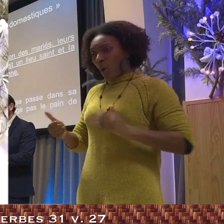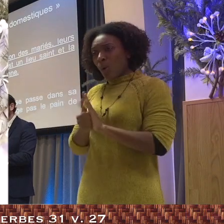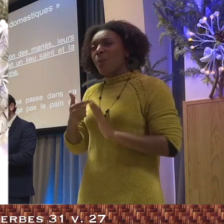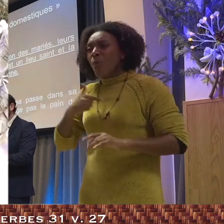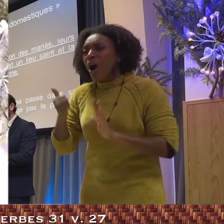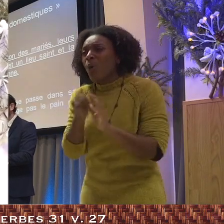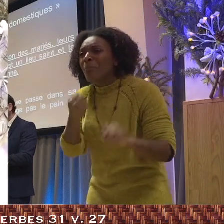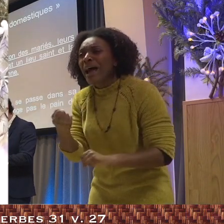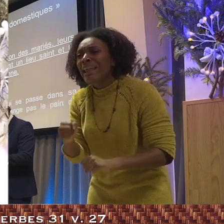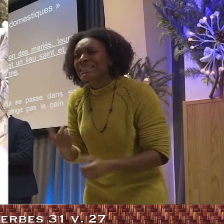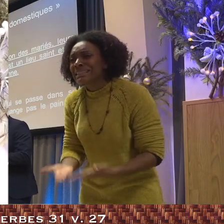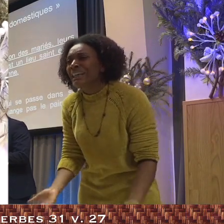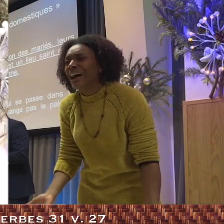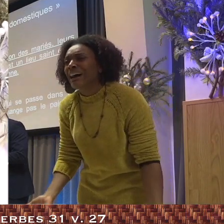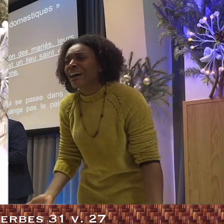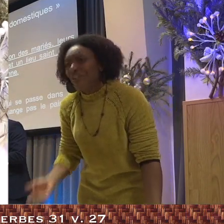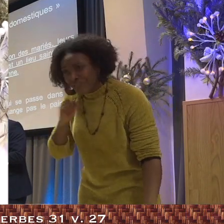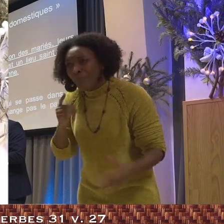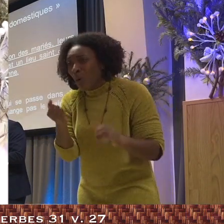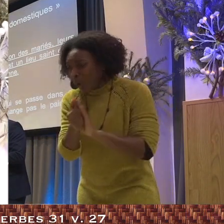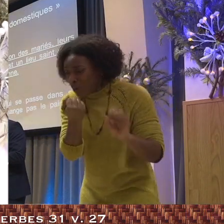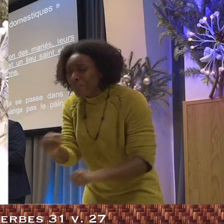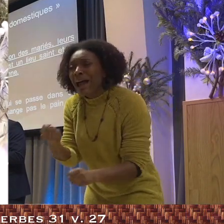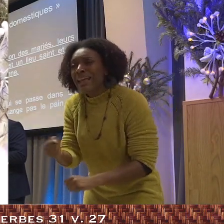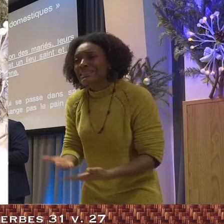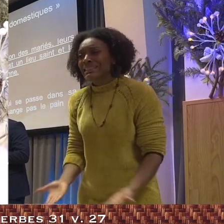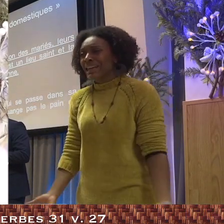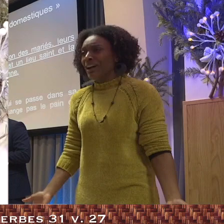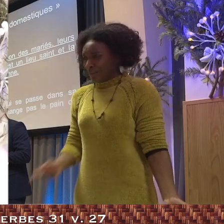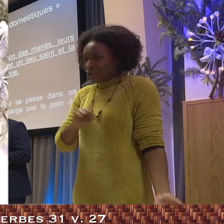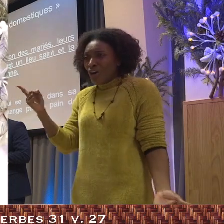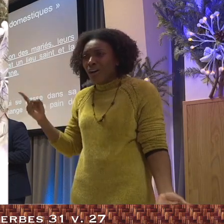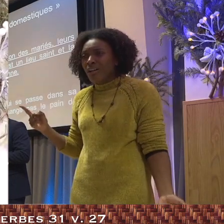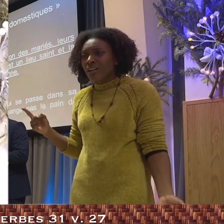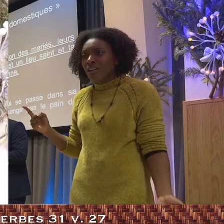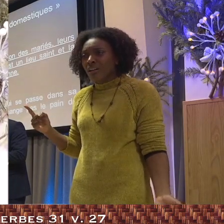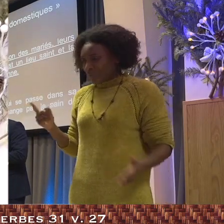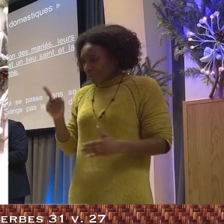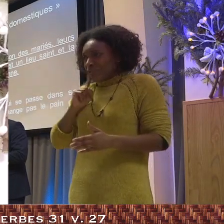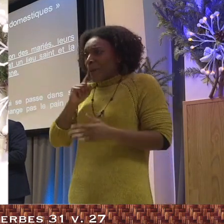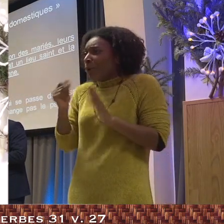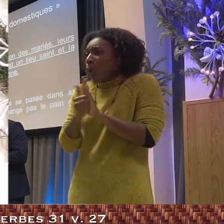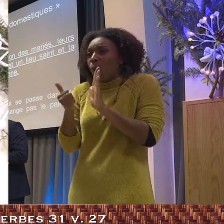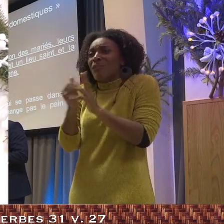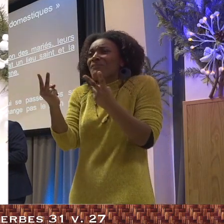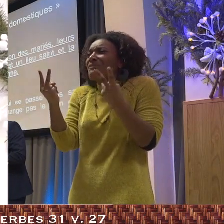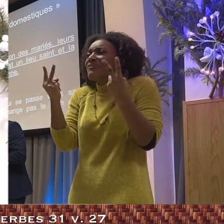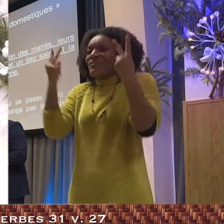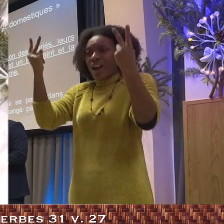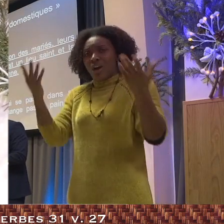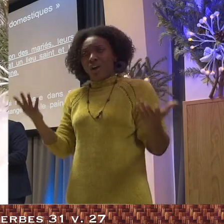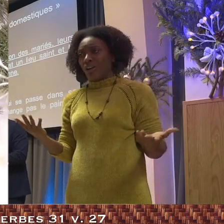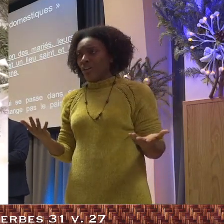cela. La femme est une gardienne spirituelle de sa maison. Et vous ensemble, mari et femme, vous êtes